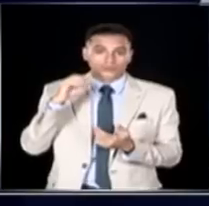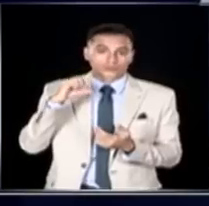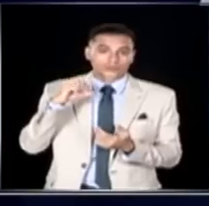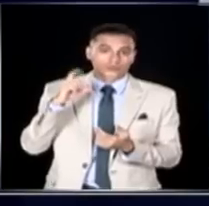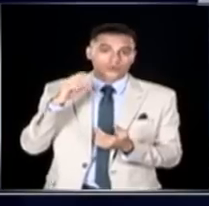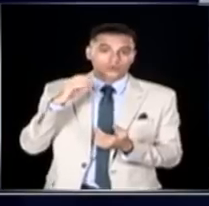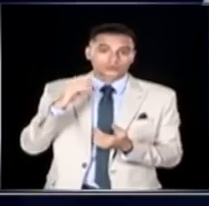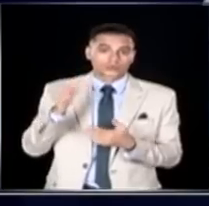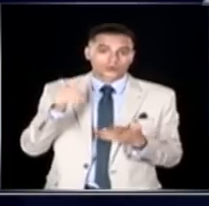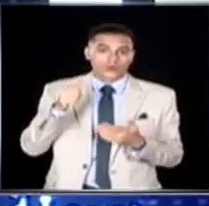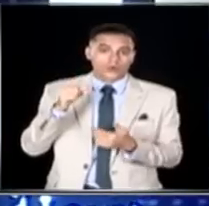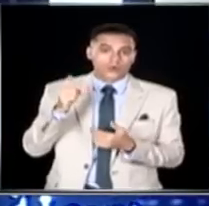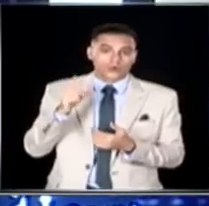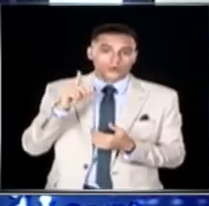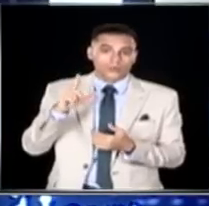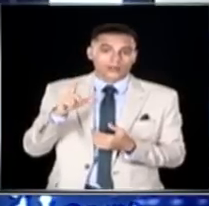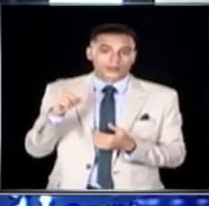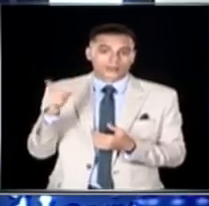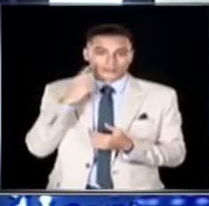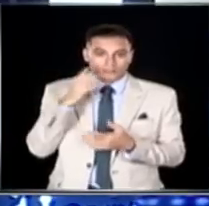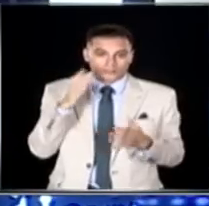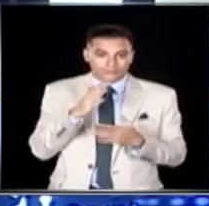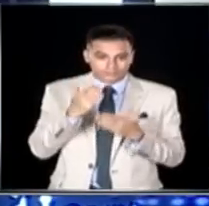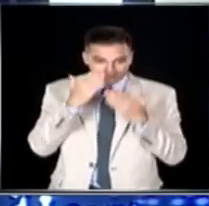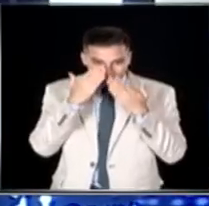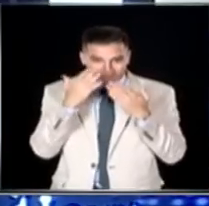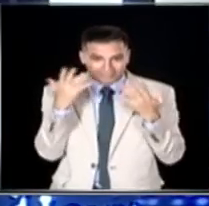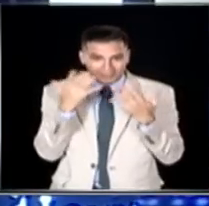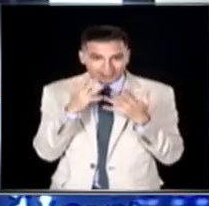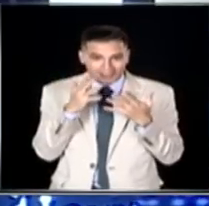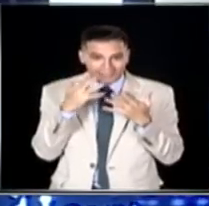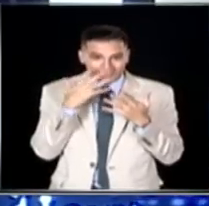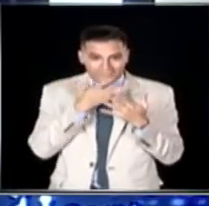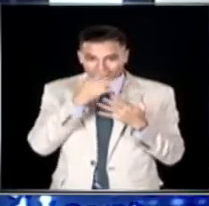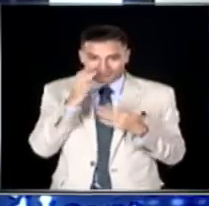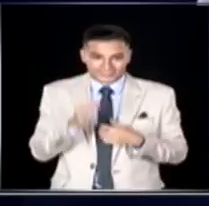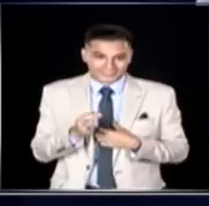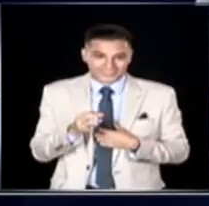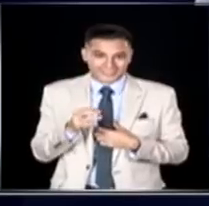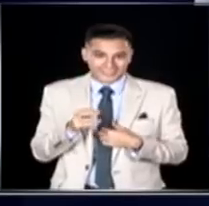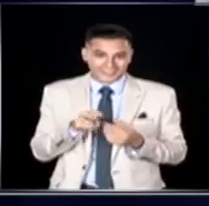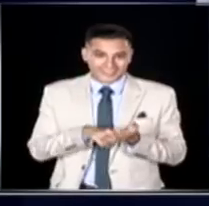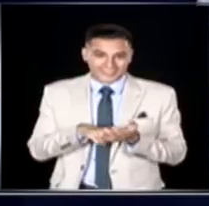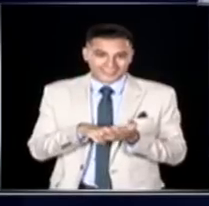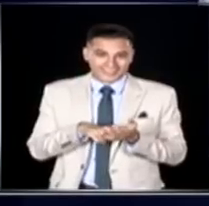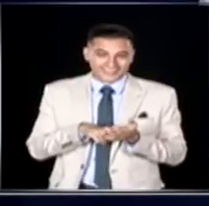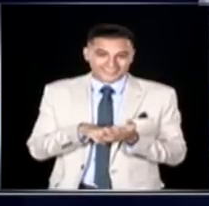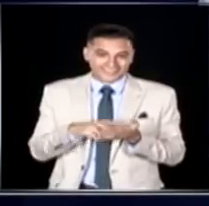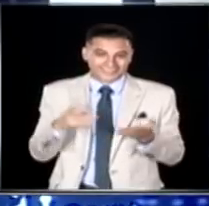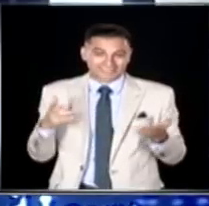جورج أورويل. يا بسملة، بص خديجة وخبي عينيها ازاي. يعني لما تخبي عينيك مش